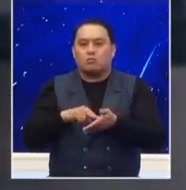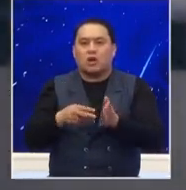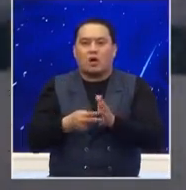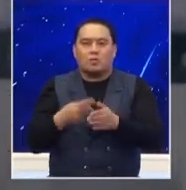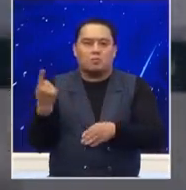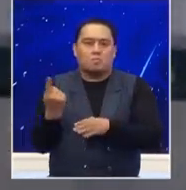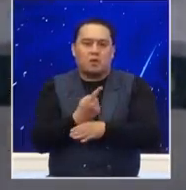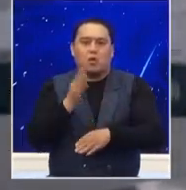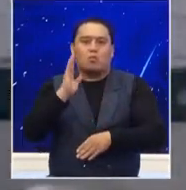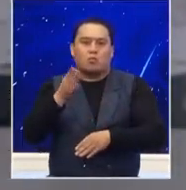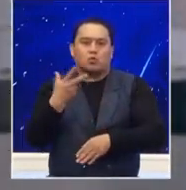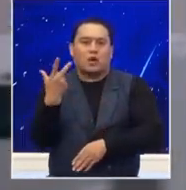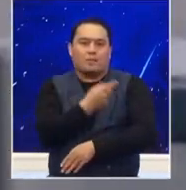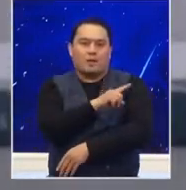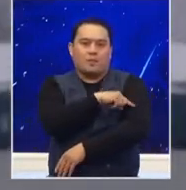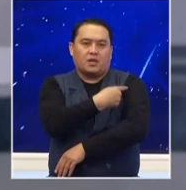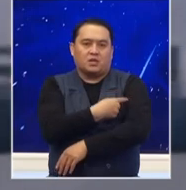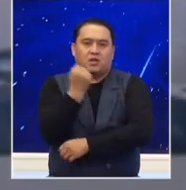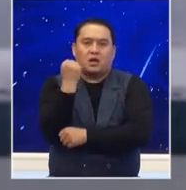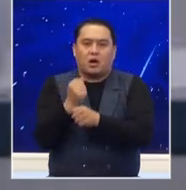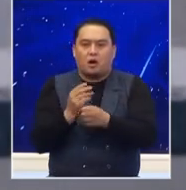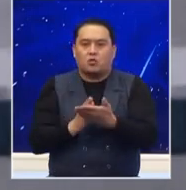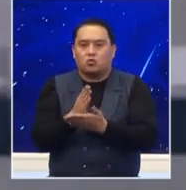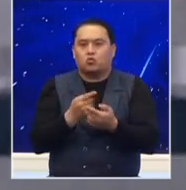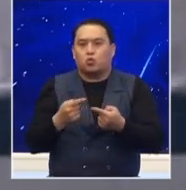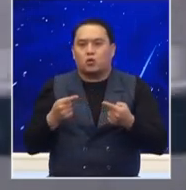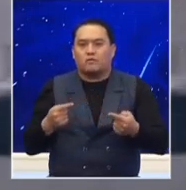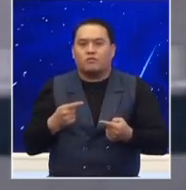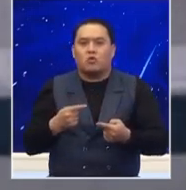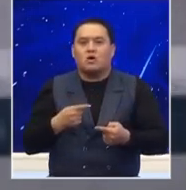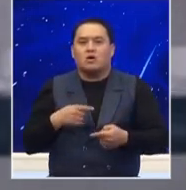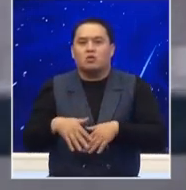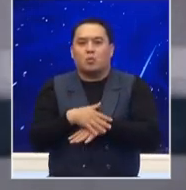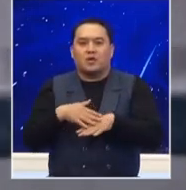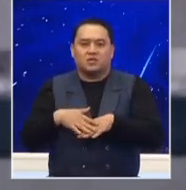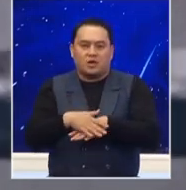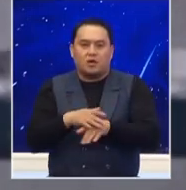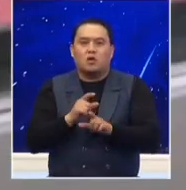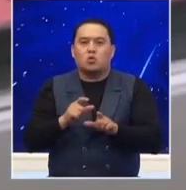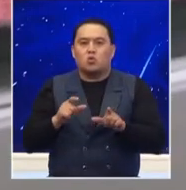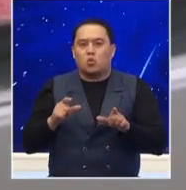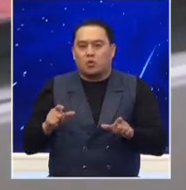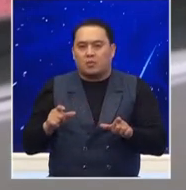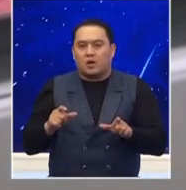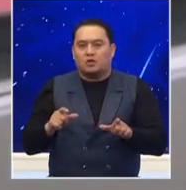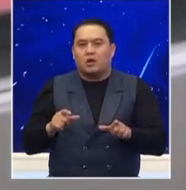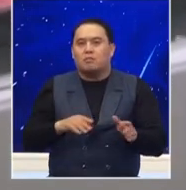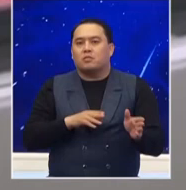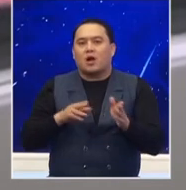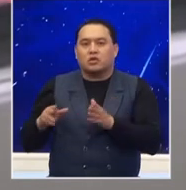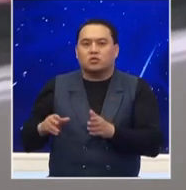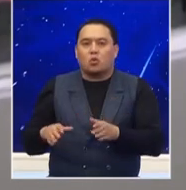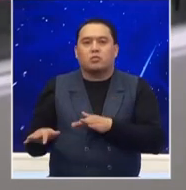плану, первыми будут привиты медицинские работники и другие самые уязвимые группы населения. Люди, прошедшие